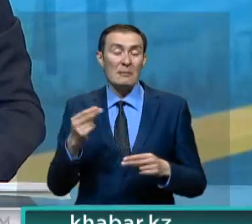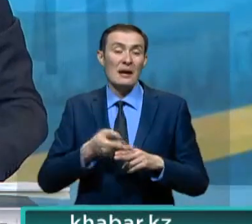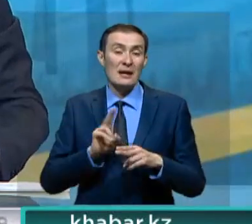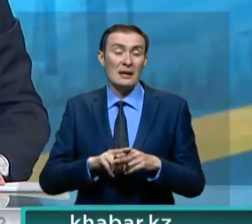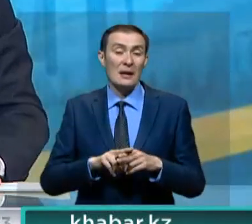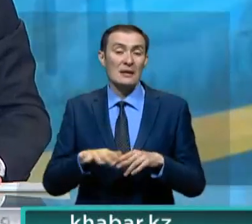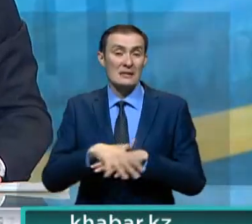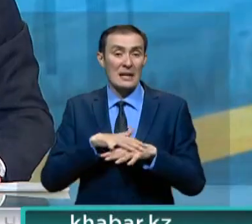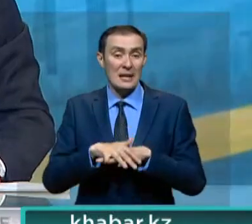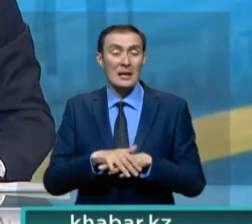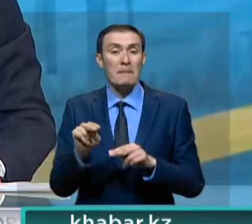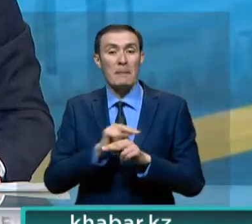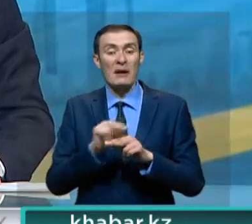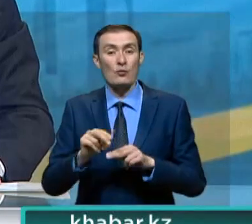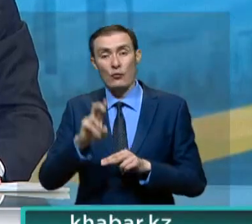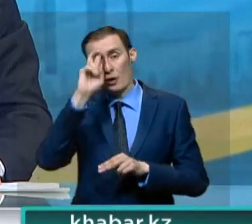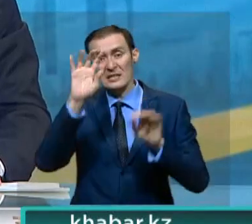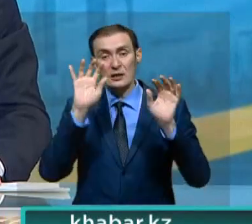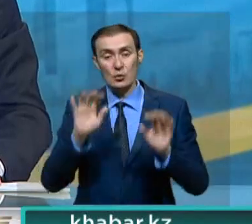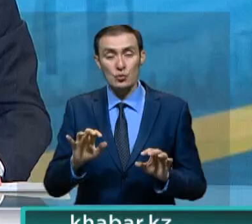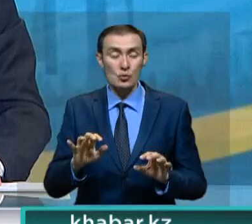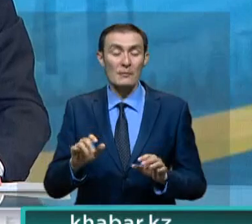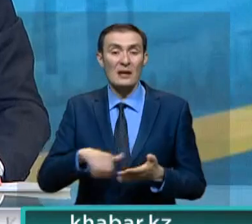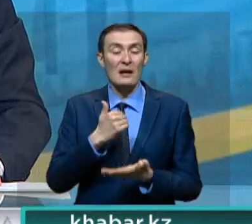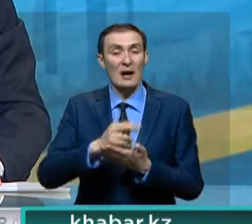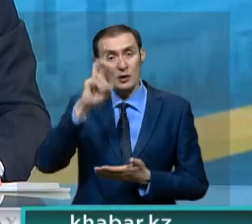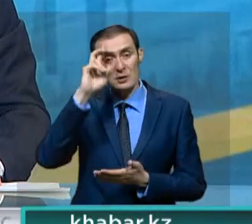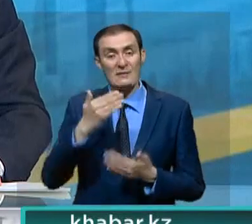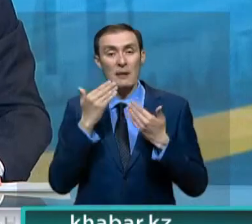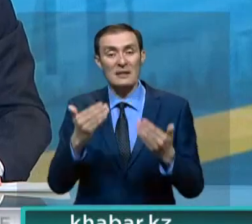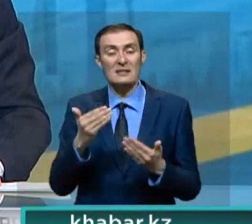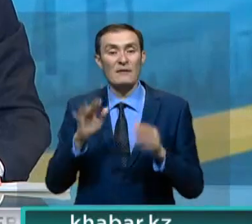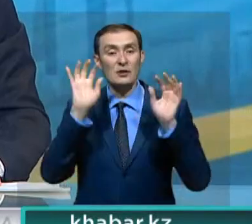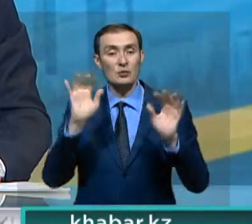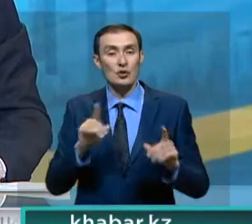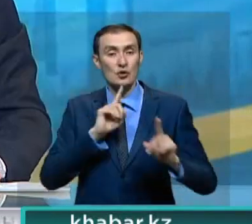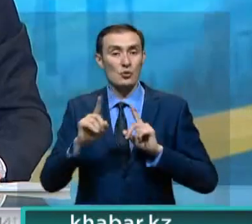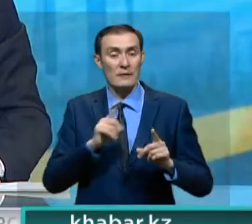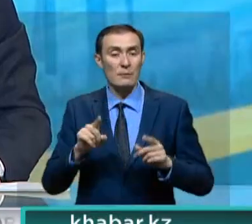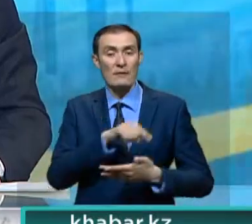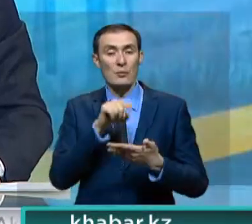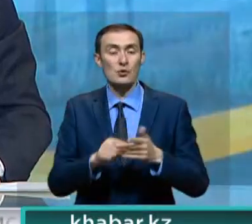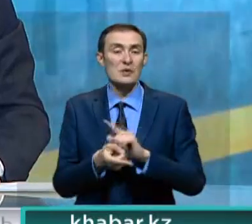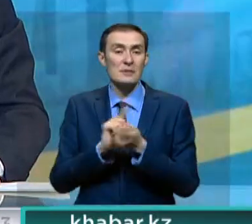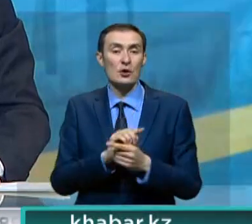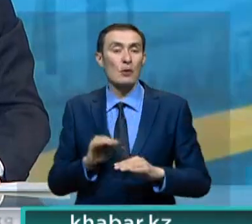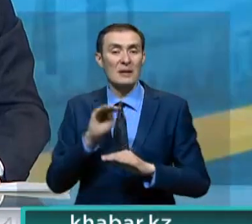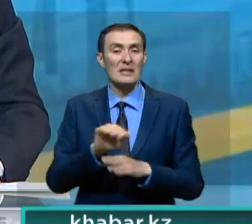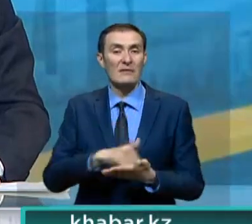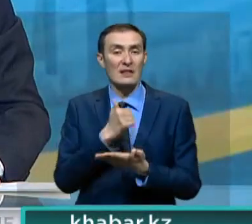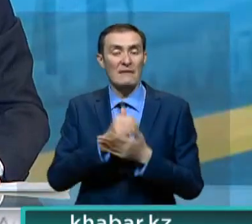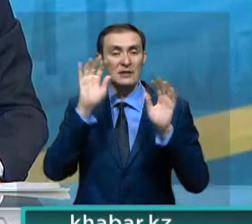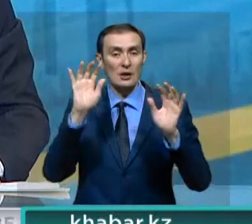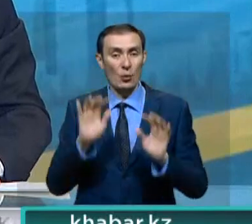и рядовые казахстанцы, это поправки в Конституцию. Напомню, президент обратился в Конституционный совет касательно изменений и дополнений в главный